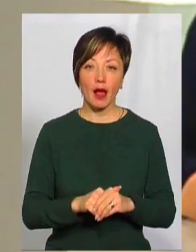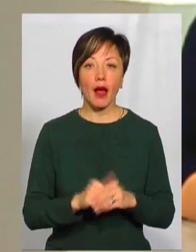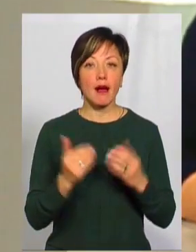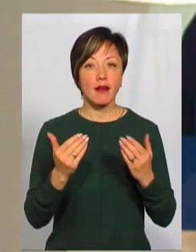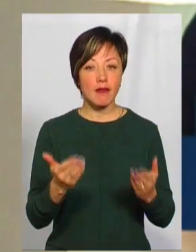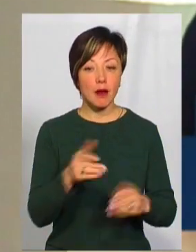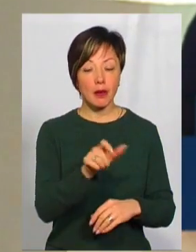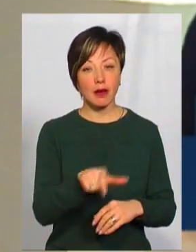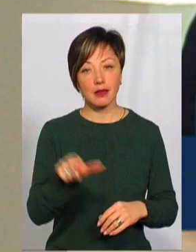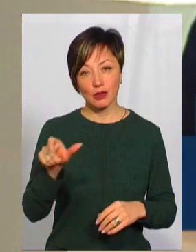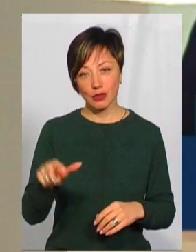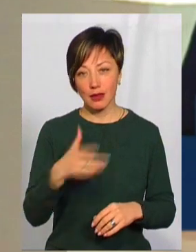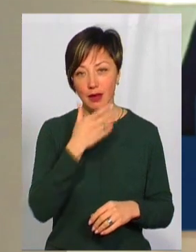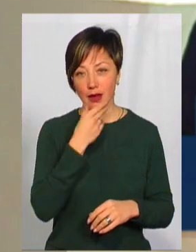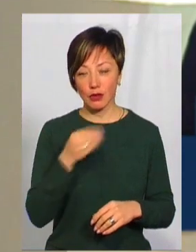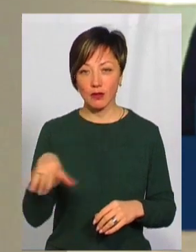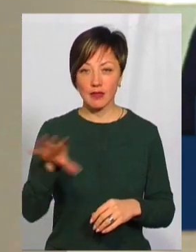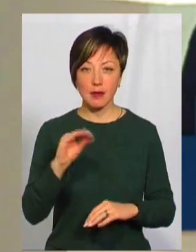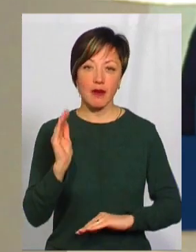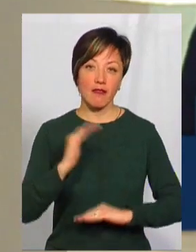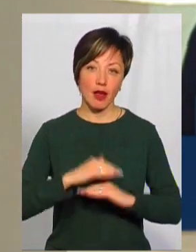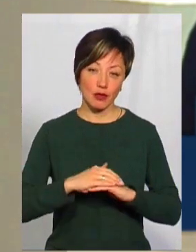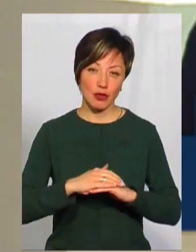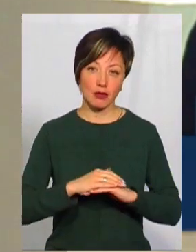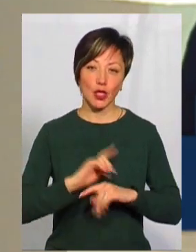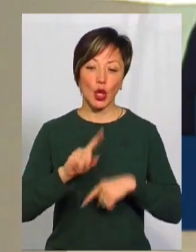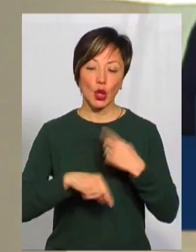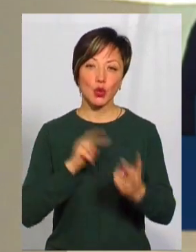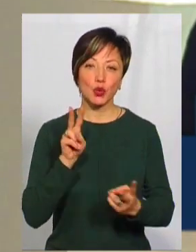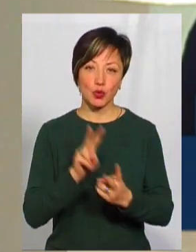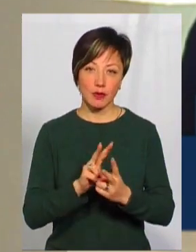А вам, глядачі, гарного усім вечора